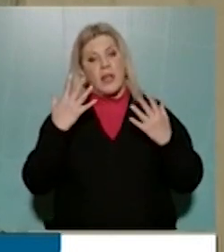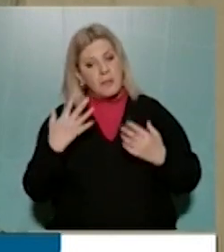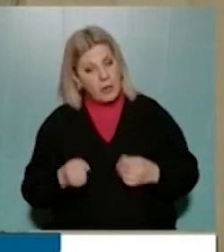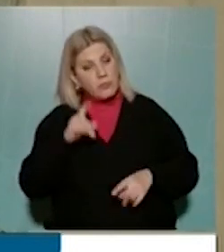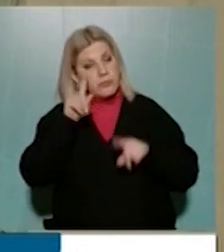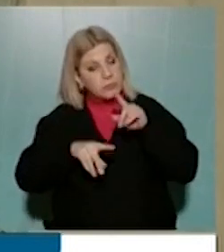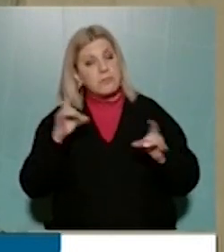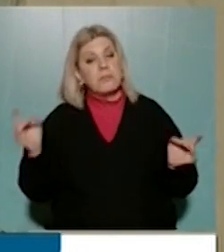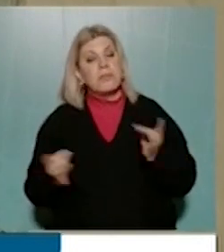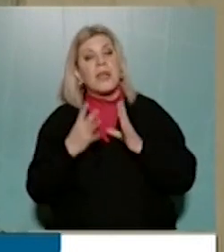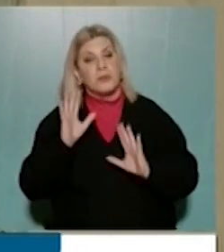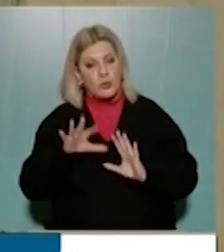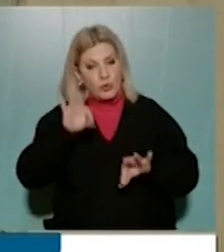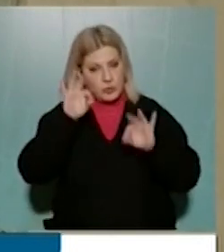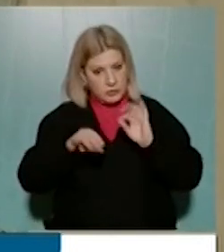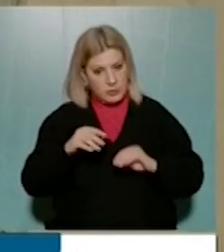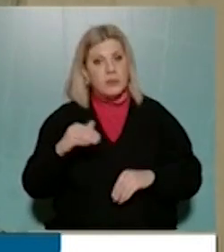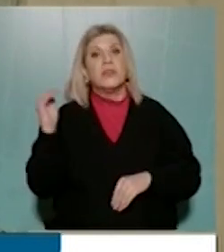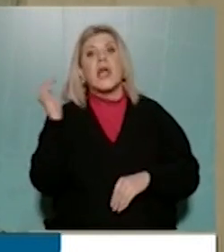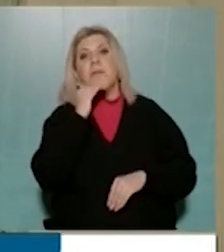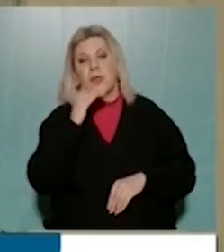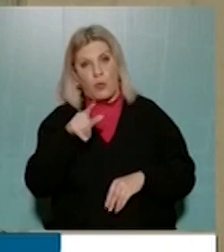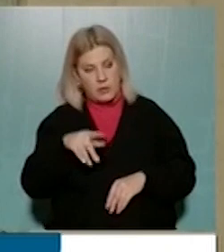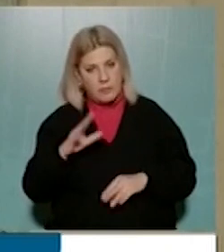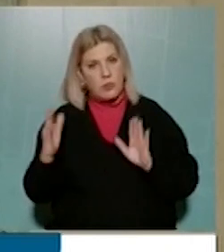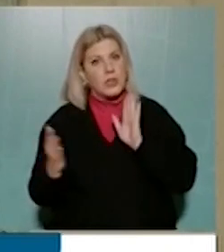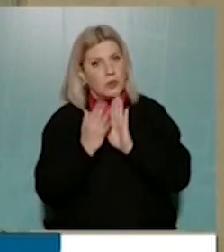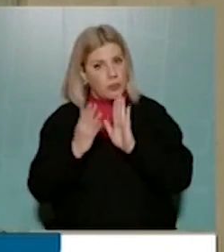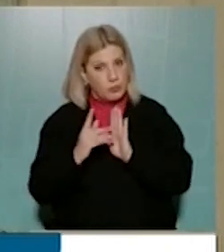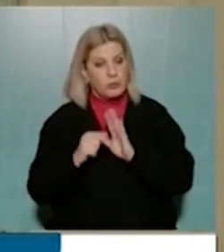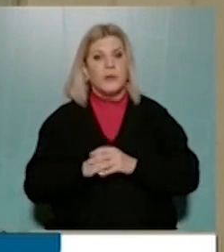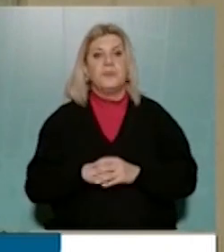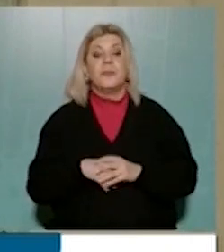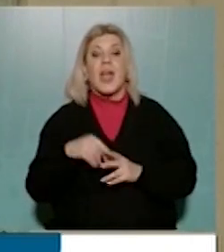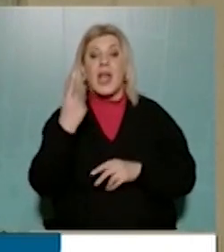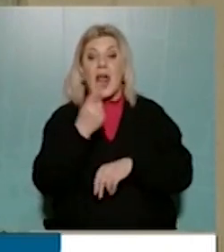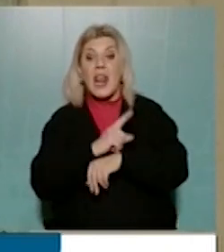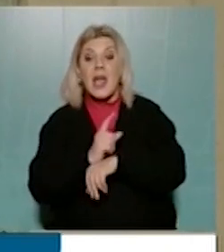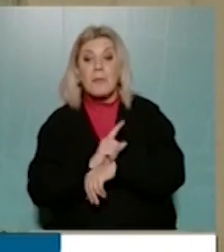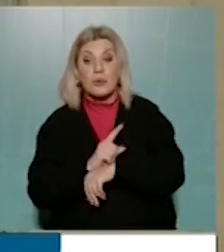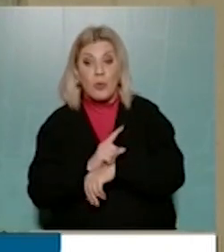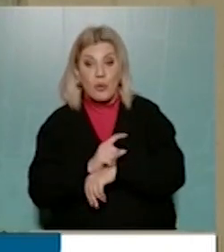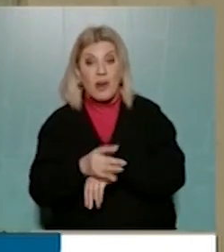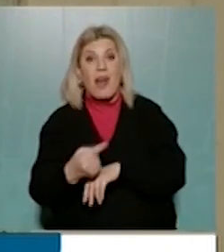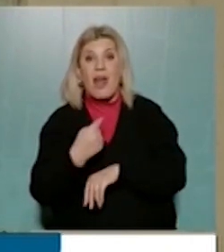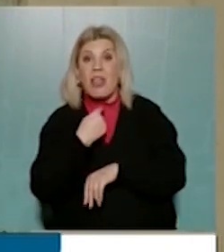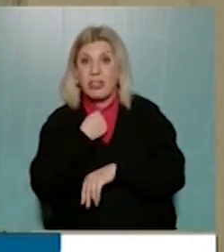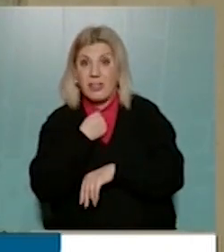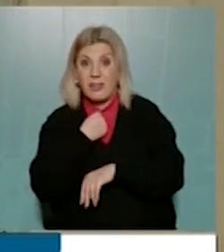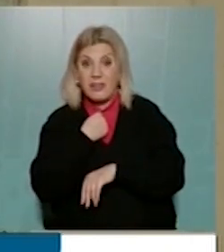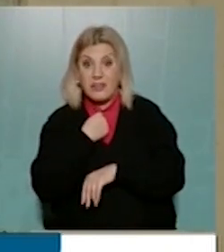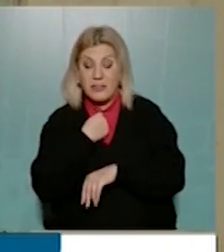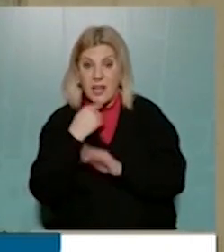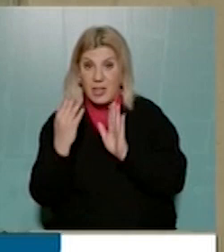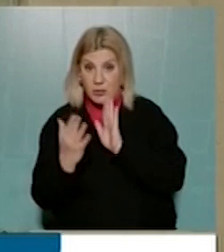πολλές περιπτώσεις που αντιμετωπίζουμε καθημερινά στα επείγοντα τα οποία και ένα λεπτό να χαθεί από την